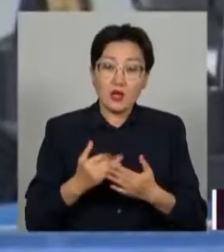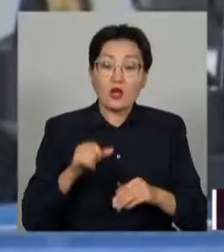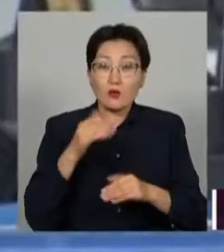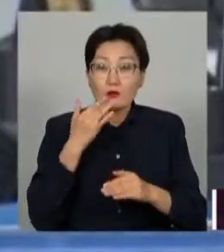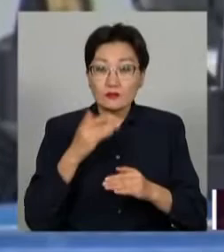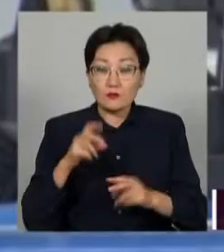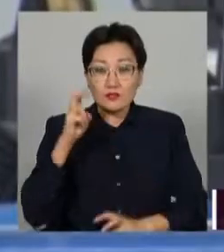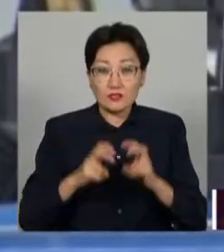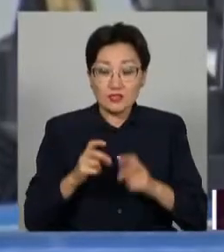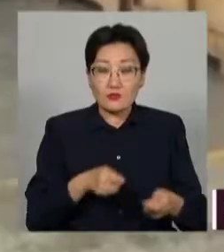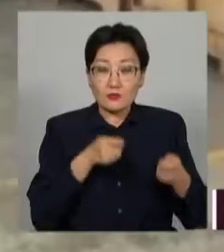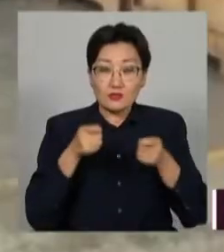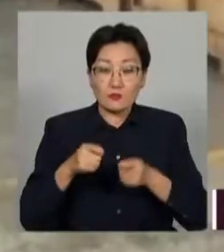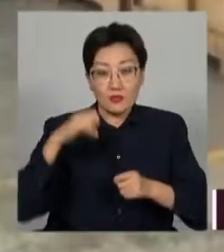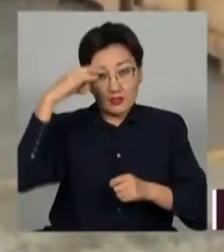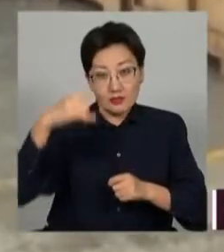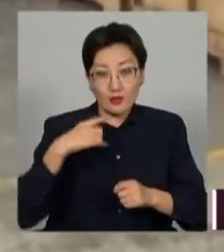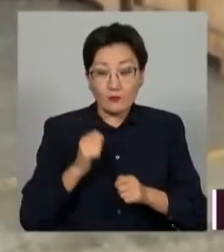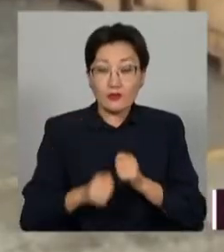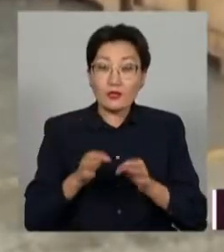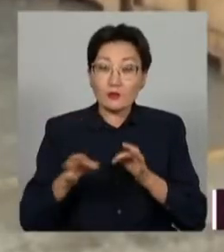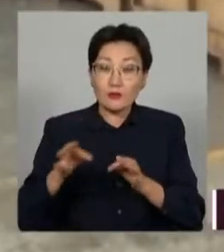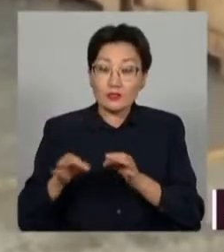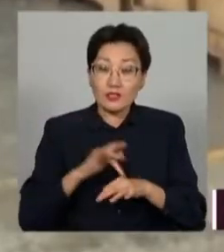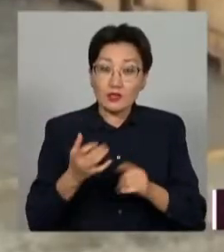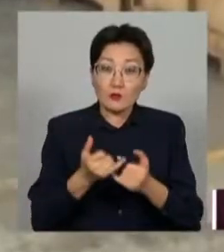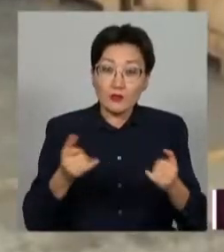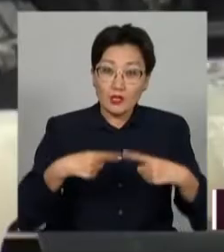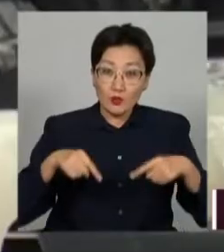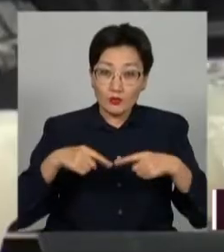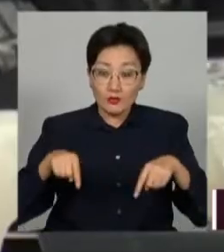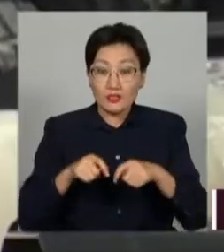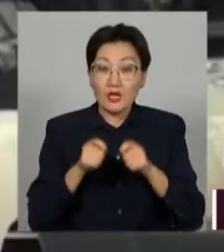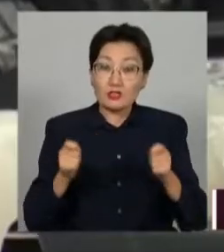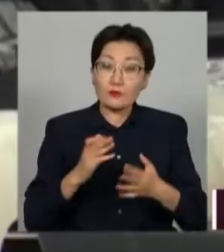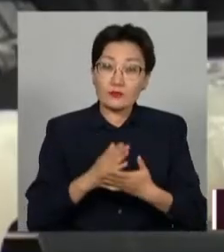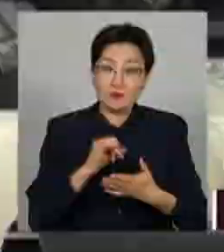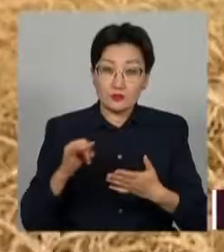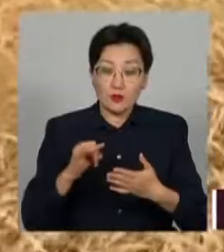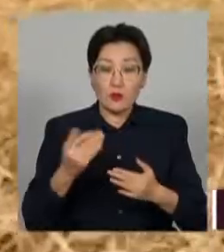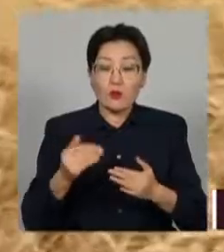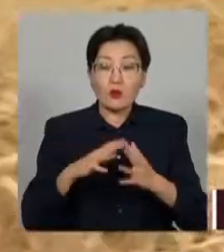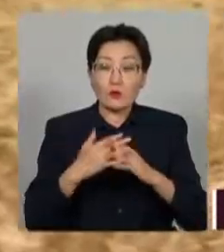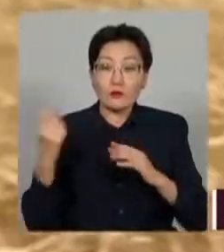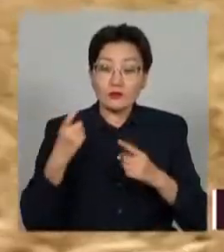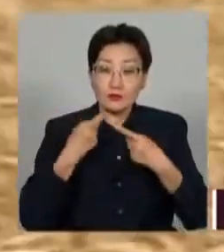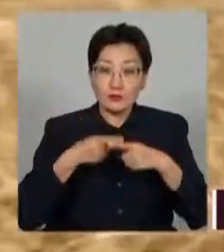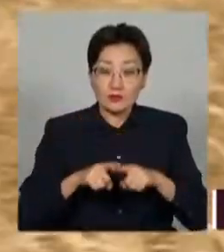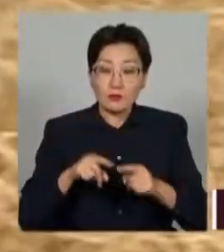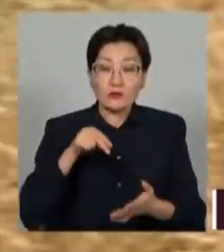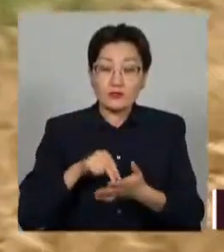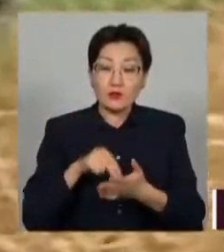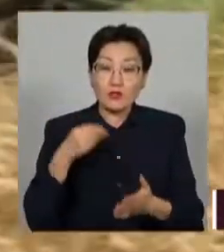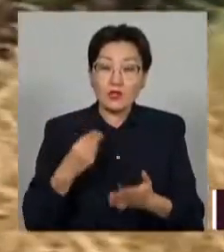шетелдік зауыттар келгеннен кейін еліміздің түкпір-түкпірінде қызмет көрсету орталықтары ашылып жатыр дейді. Сонымен қатар ол ауыл шаруашылығы техникасы